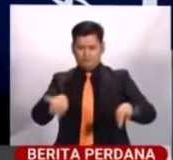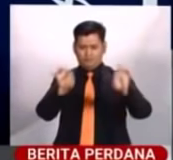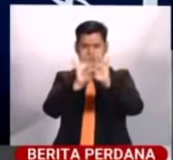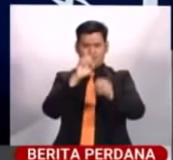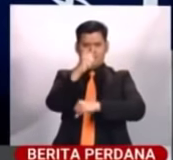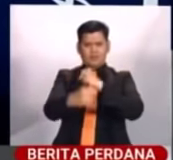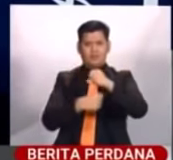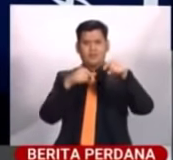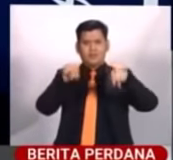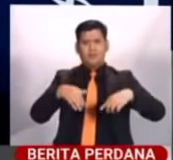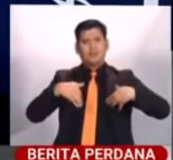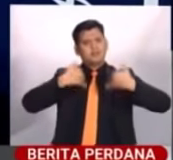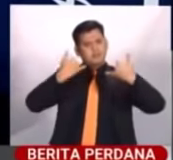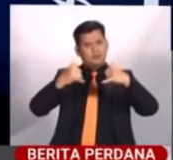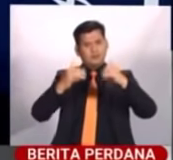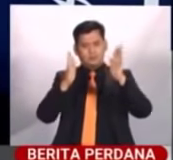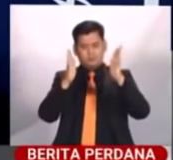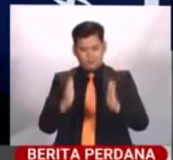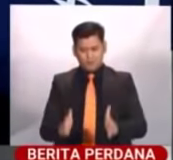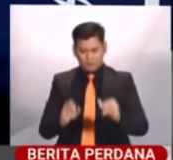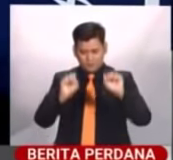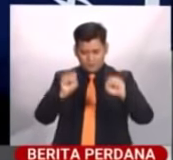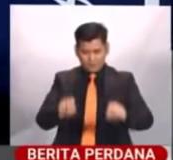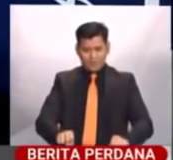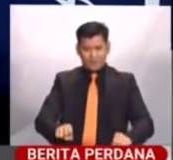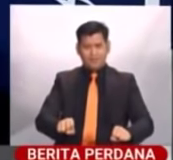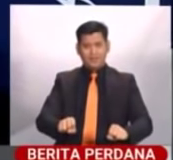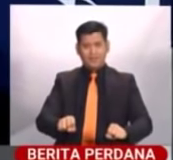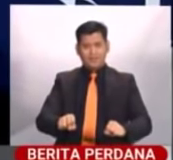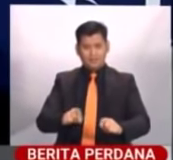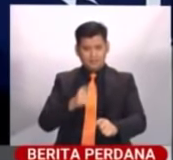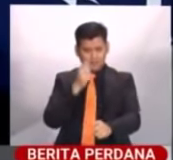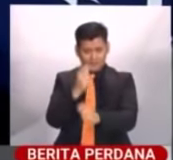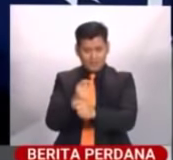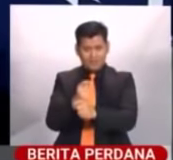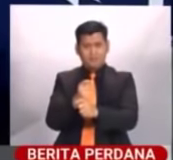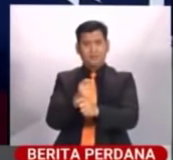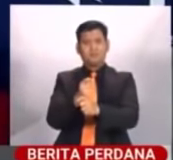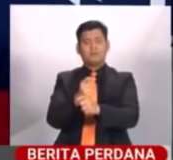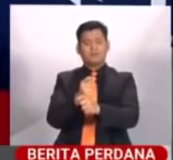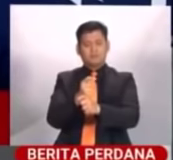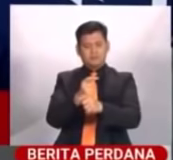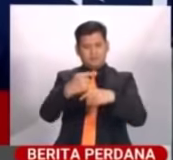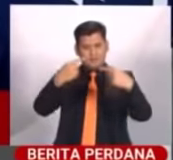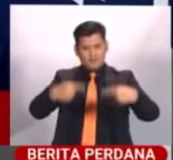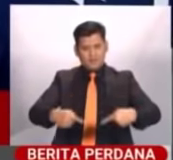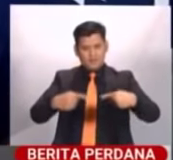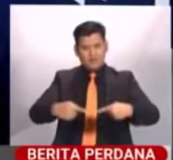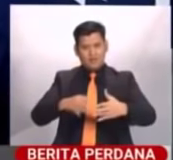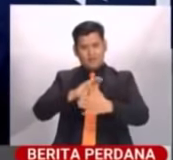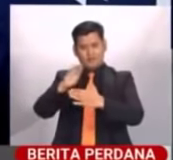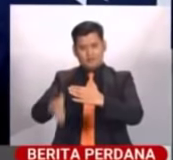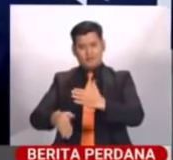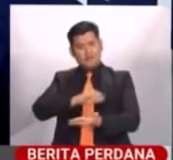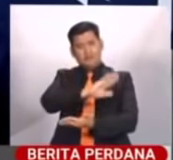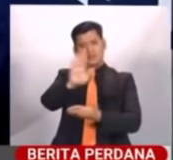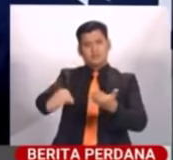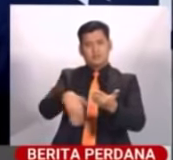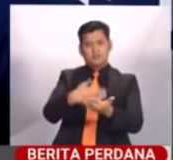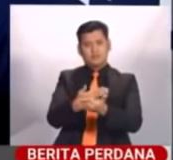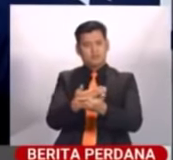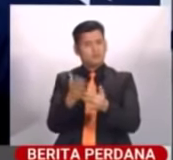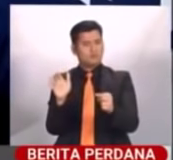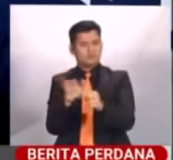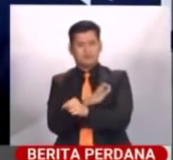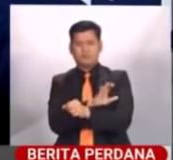ni kita dapat players yang boleh kekal sehingga ke perlawanan terakhir. Dan saya rasa dari segi kelengkapan, of course